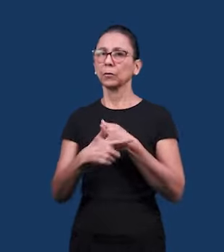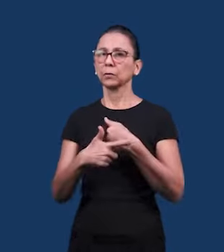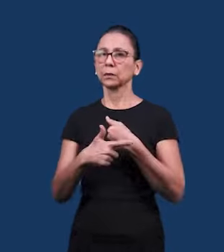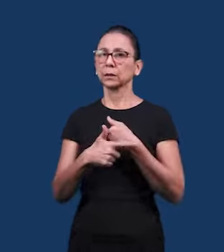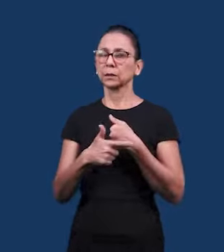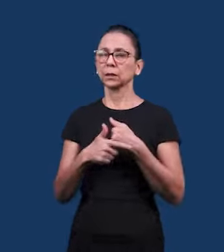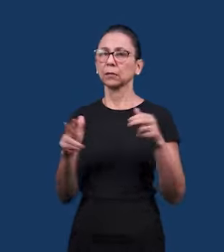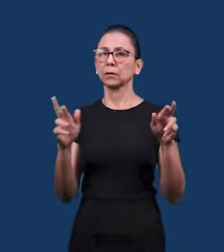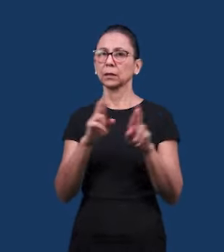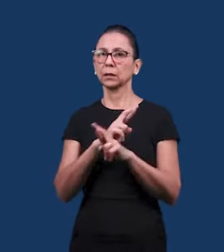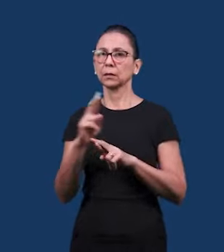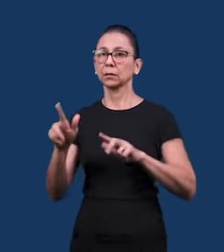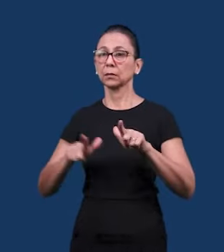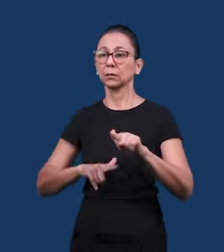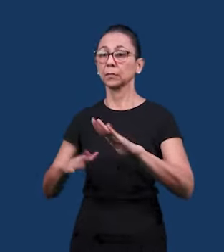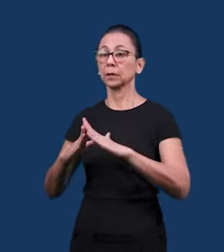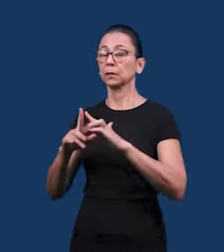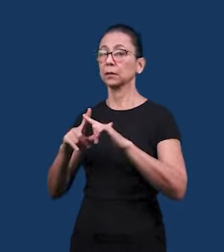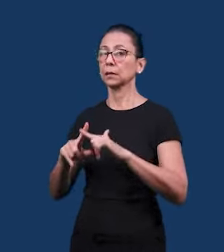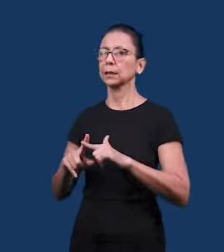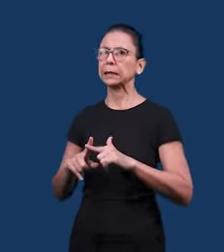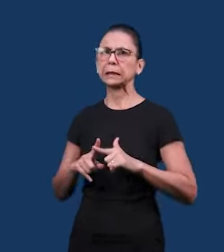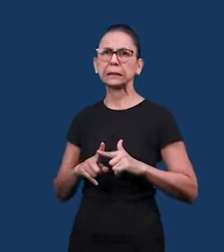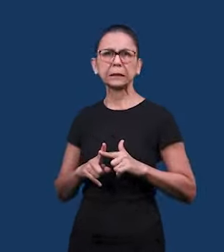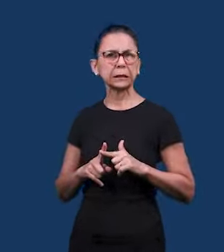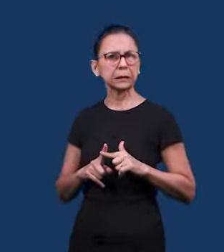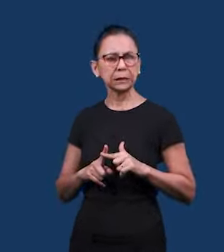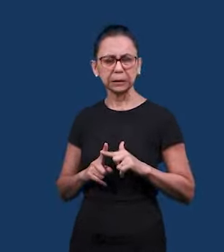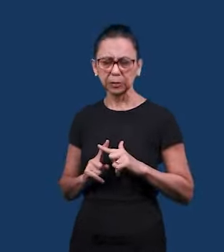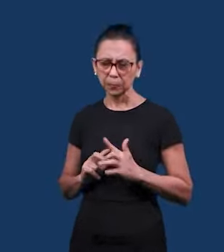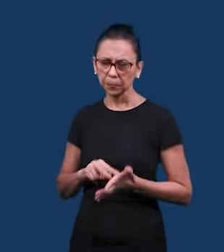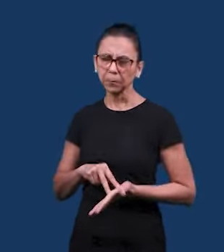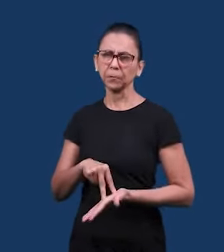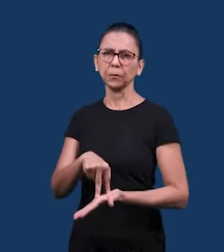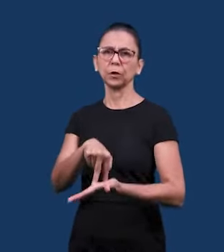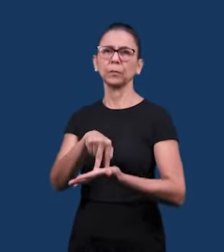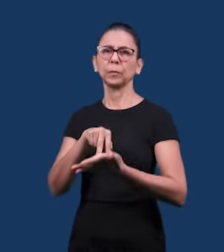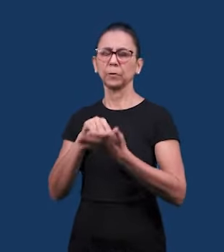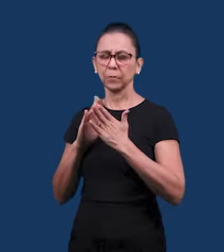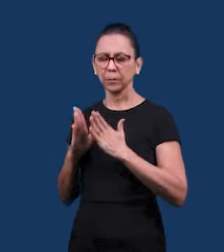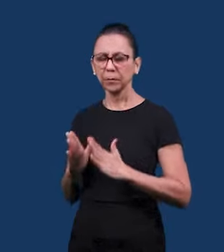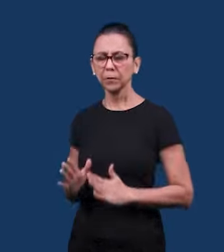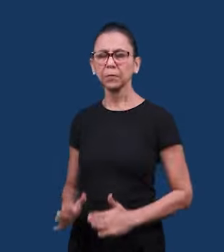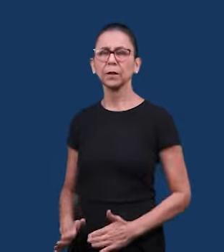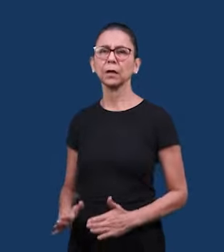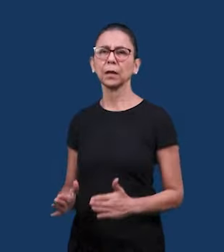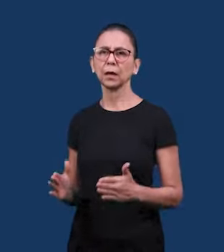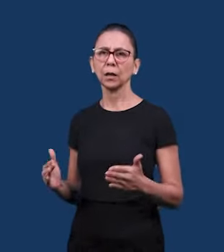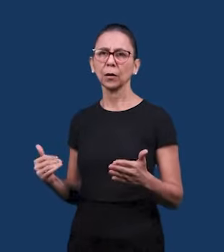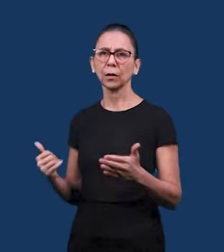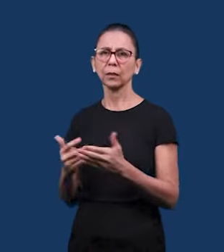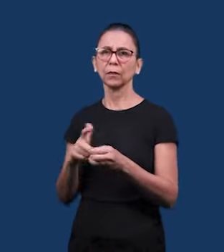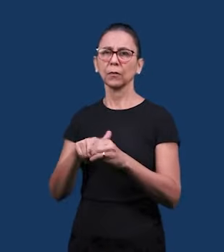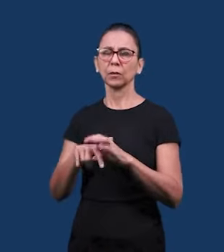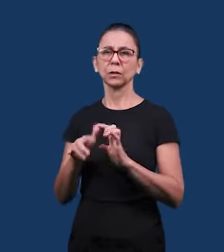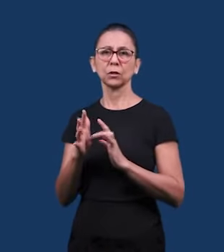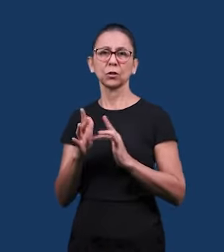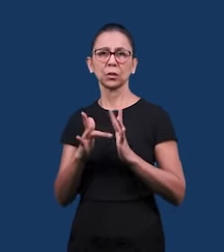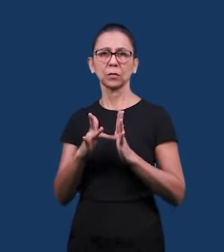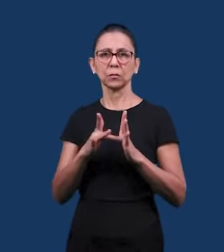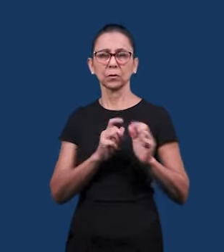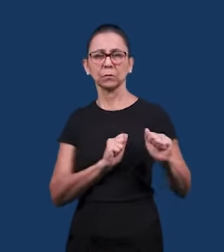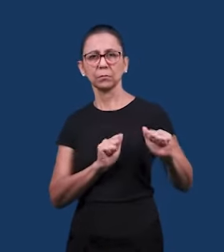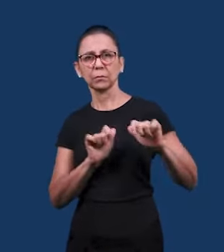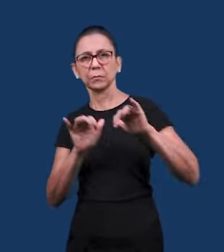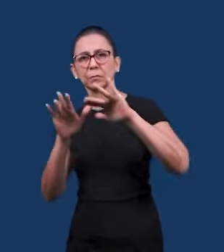труде, который церковь неустанно совершает, продолжая быть верной до последнего момента, когда она